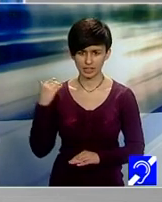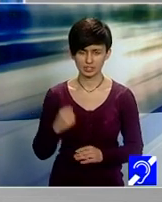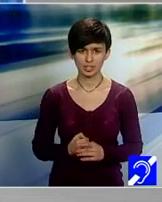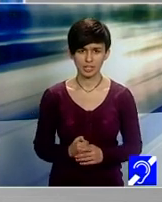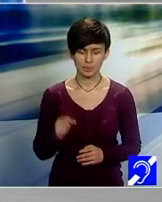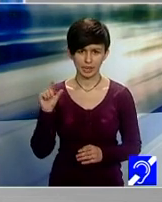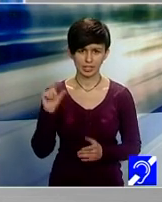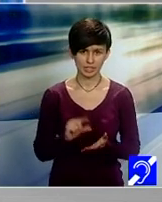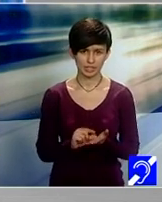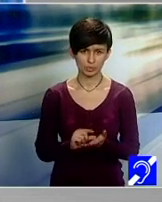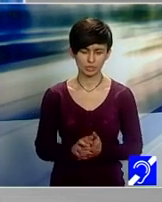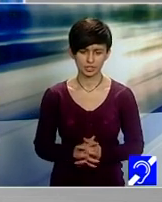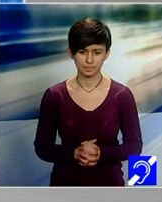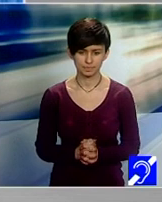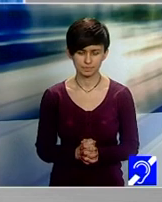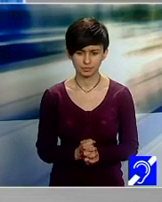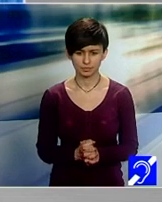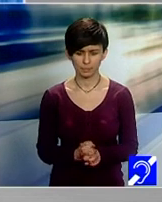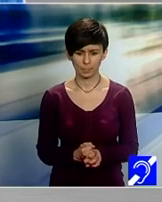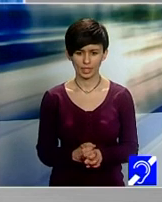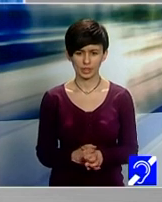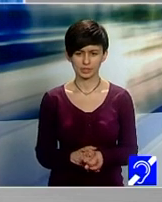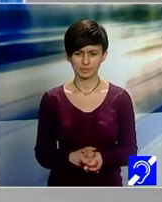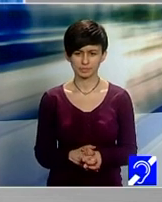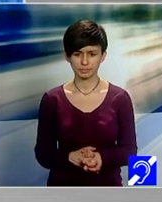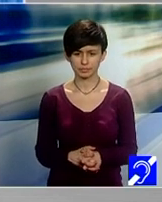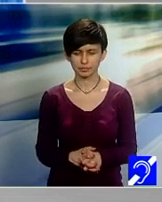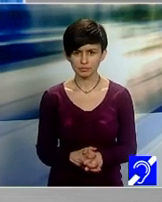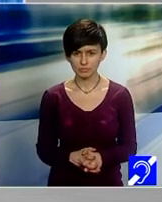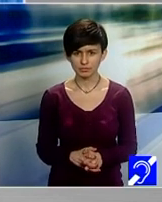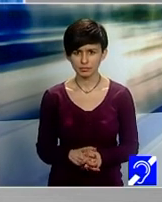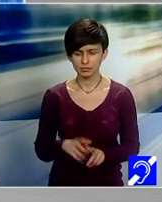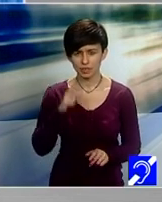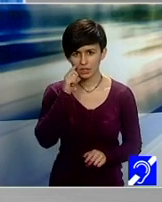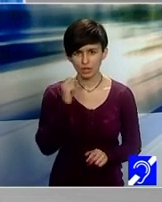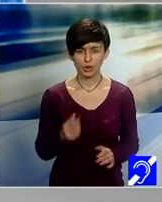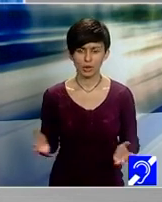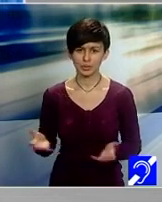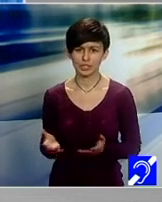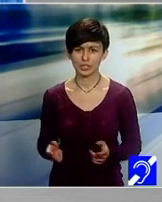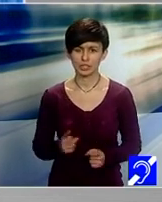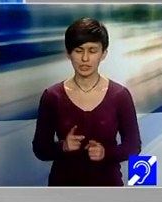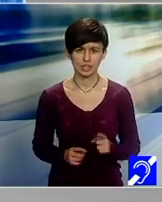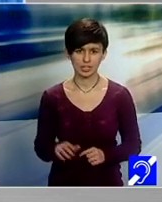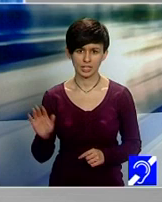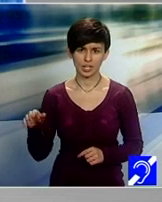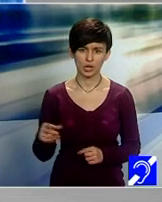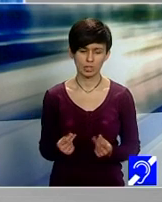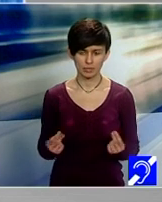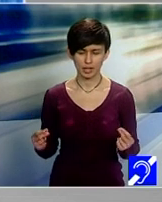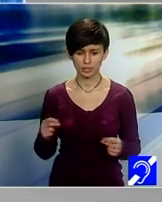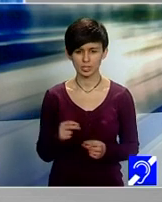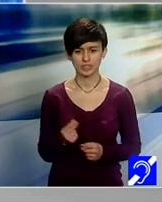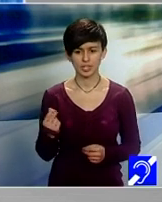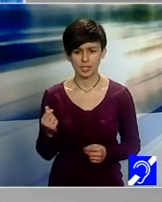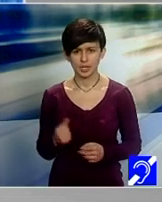avans, să nu uităm că mulți, chiar dacă au mai mulți bani, vor să-și amenajeze apartamentele după ce le cumpără. Și aici iar